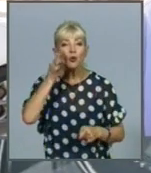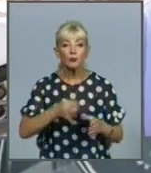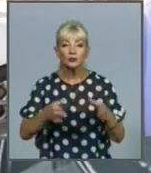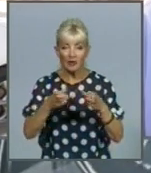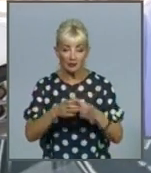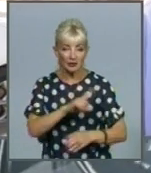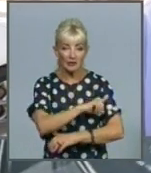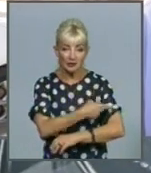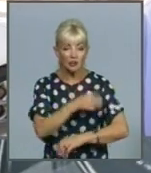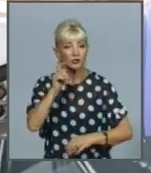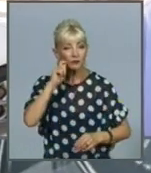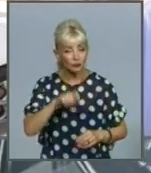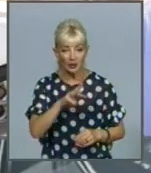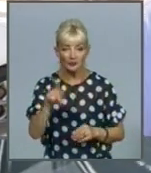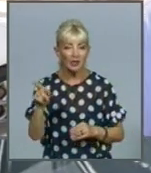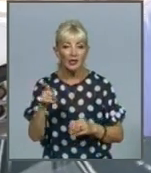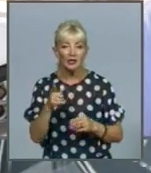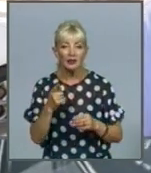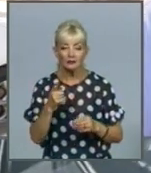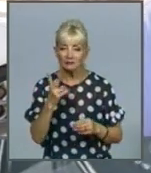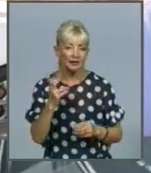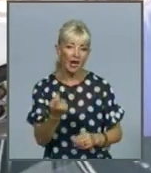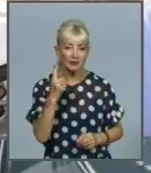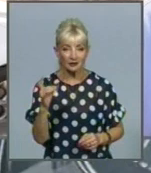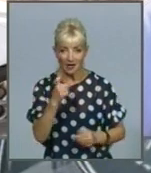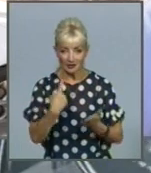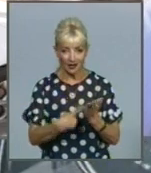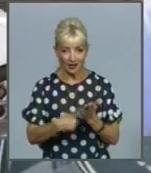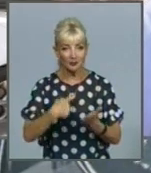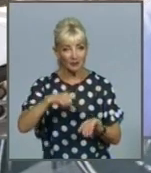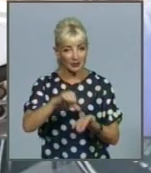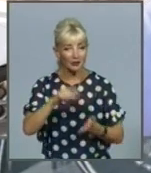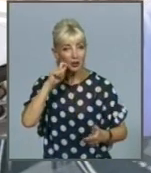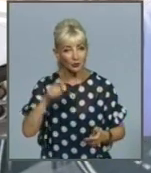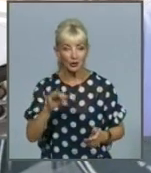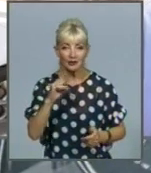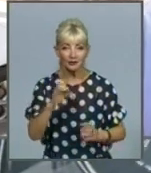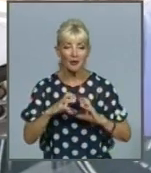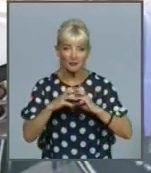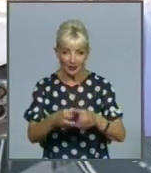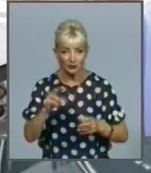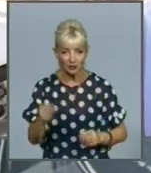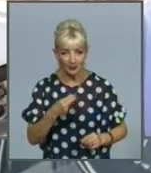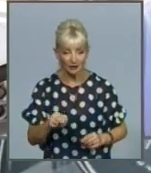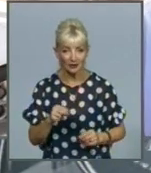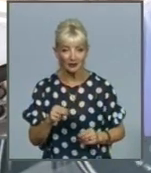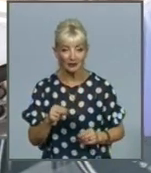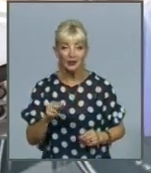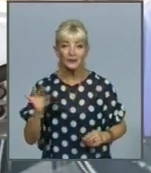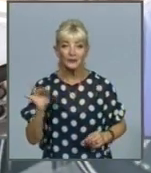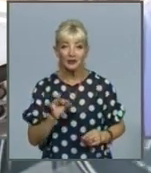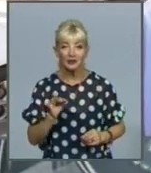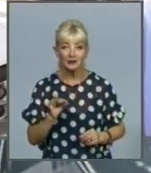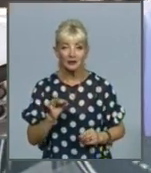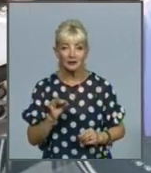сильнейшая в Украине. Мы не раз это доказывали. Мы представляли Украину и на мировых чемпионатах. Так что пилоты